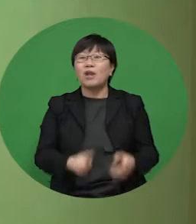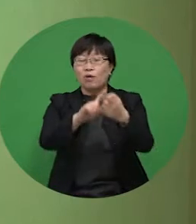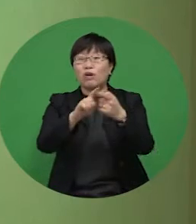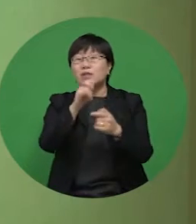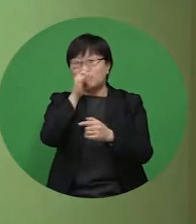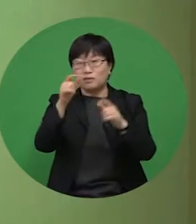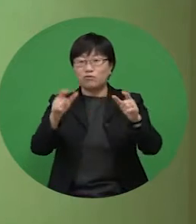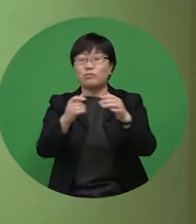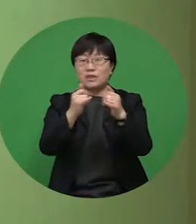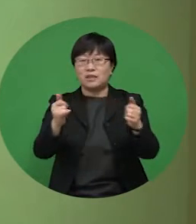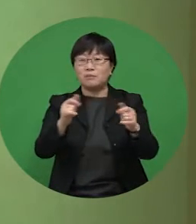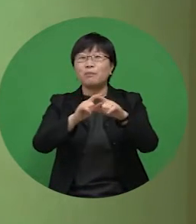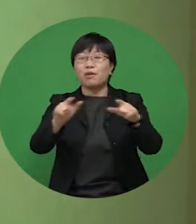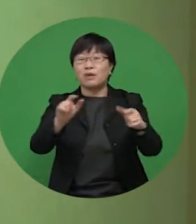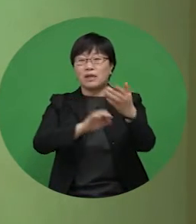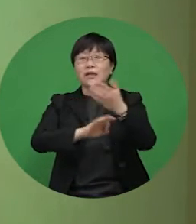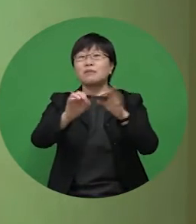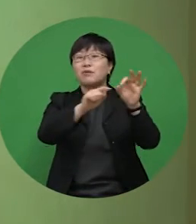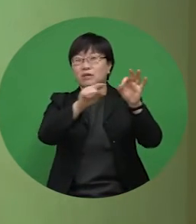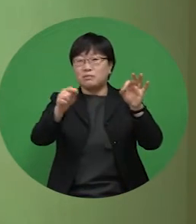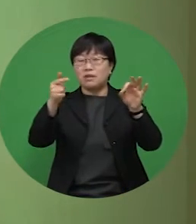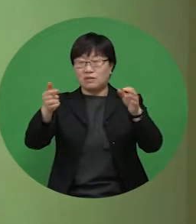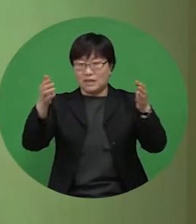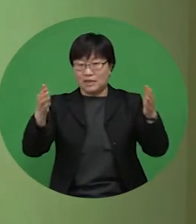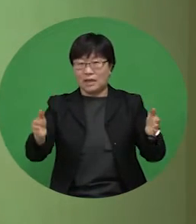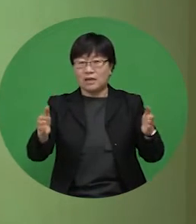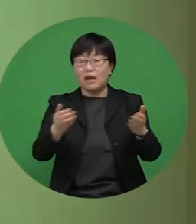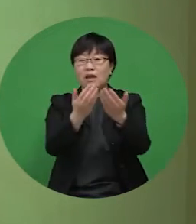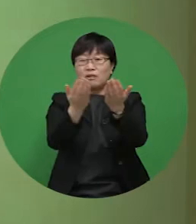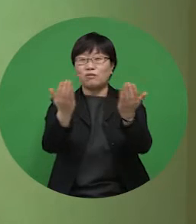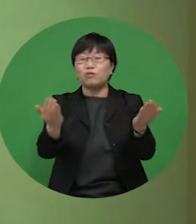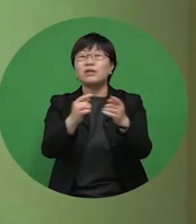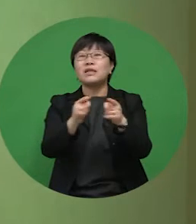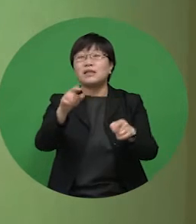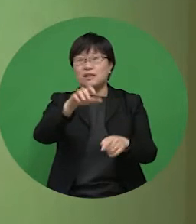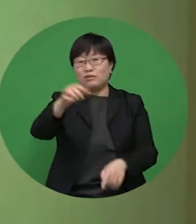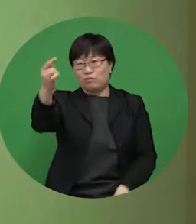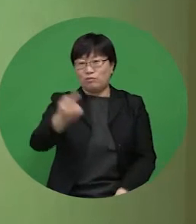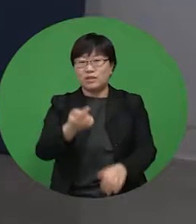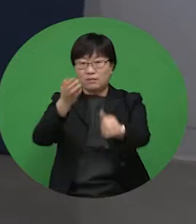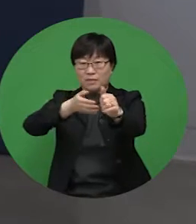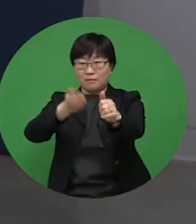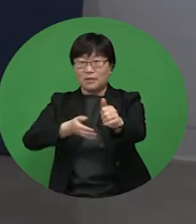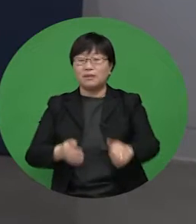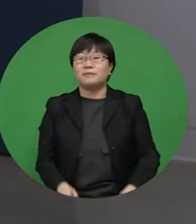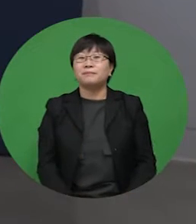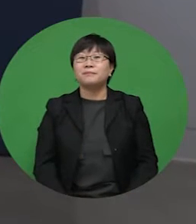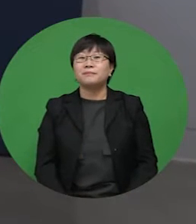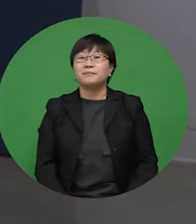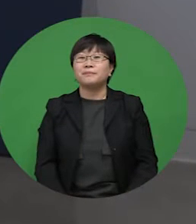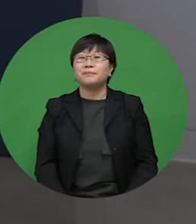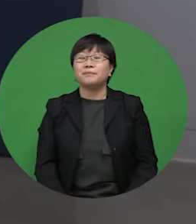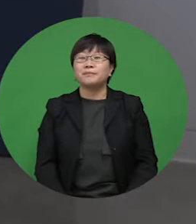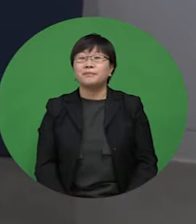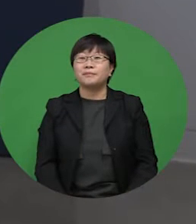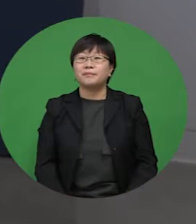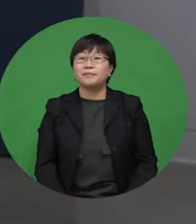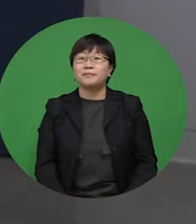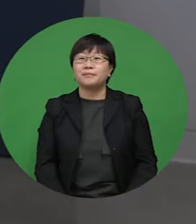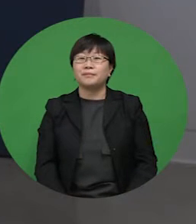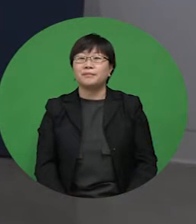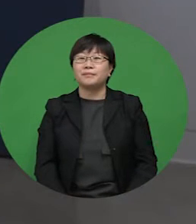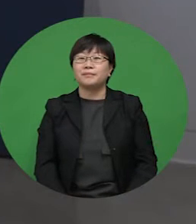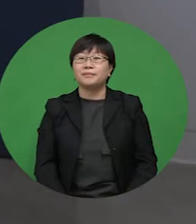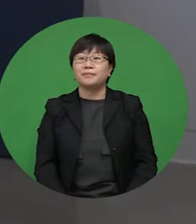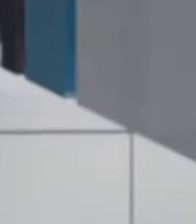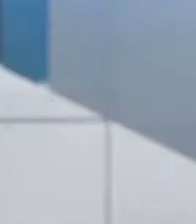전시됐습니다. 관심 있는 구민은 평일 오전 10시부터 오후 6시 사이 갤러리 구루지 1층으로 오시기 바랍니다.